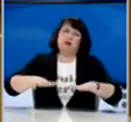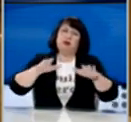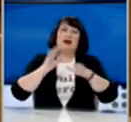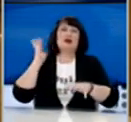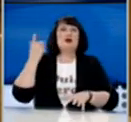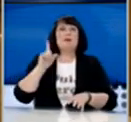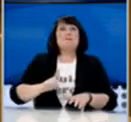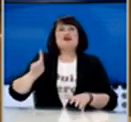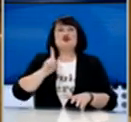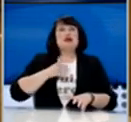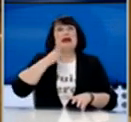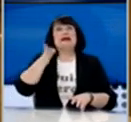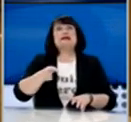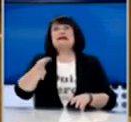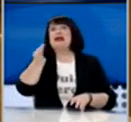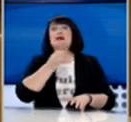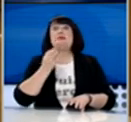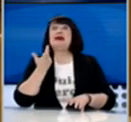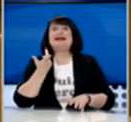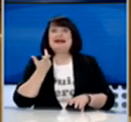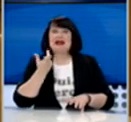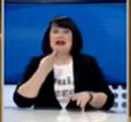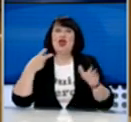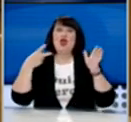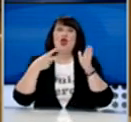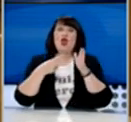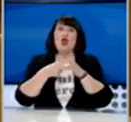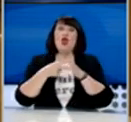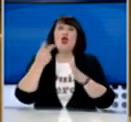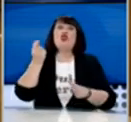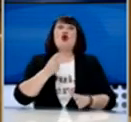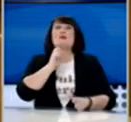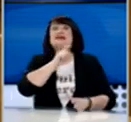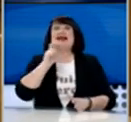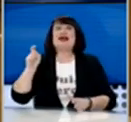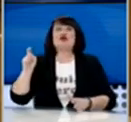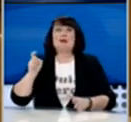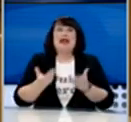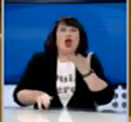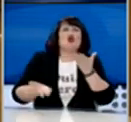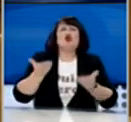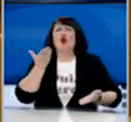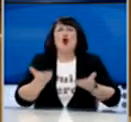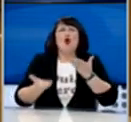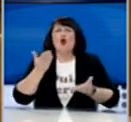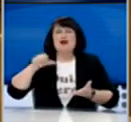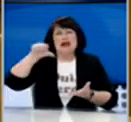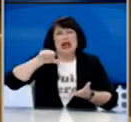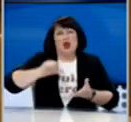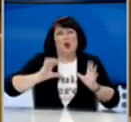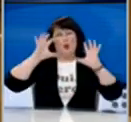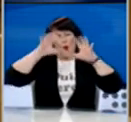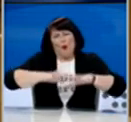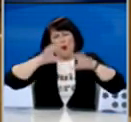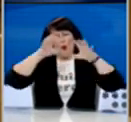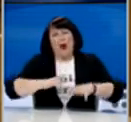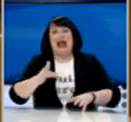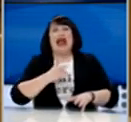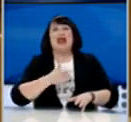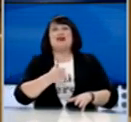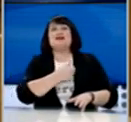μητσοτάκης είχε σπεύσει να δηλώσει 2,5 λέει εκατομμύρια τόνη νερού έπεσαν μόνο στην πόλη της καρδίτσας η η